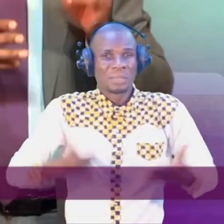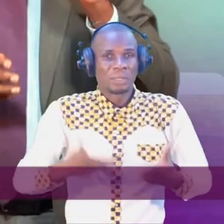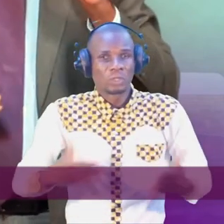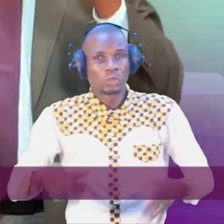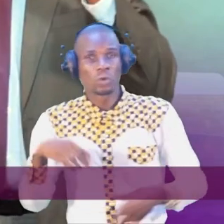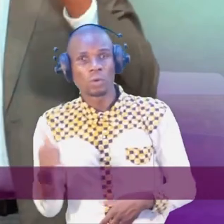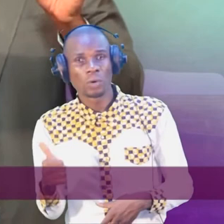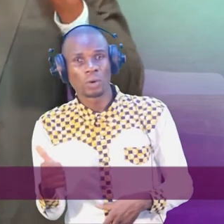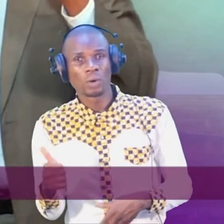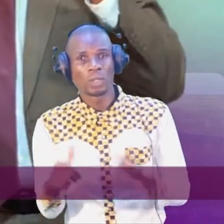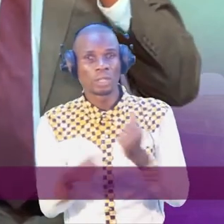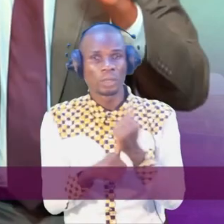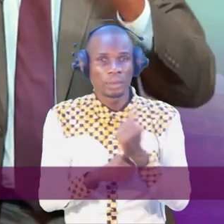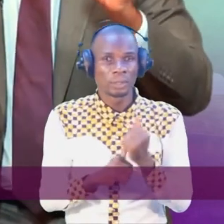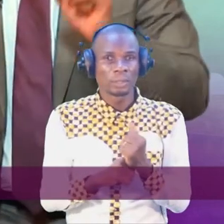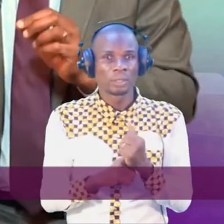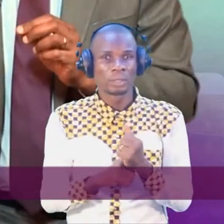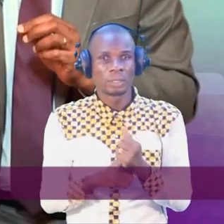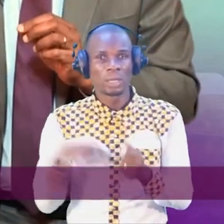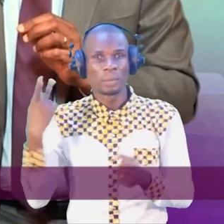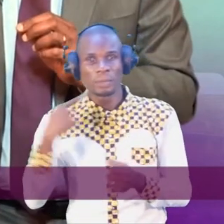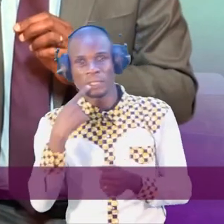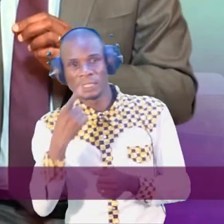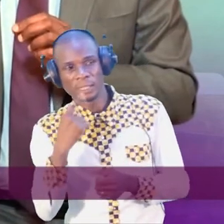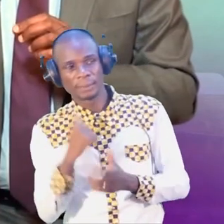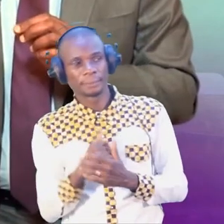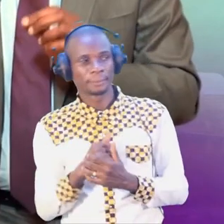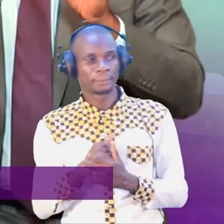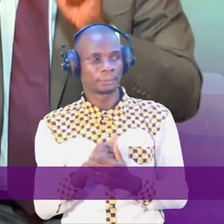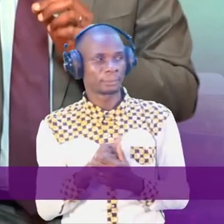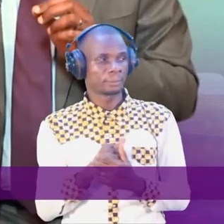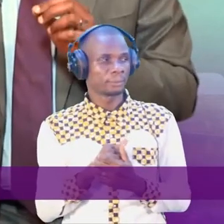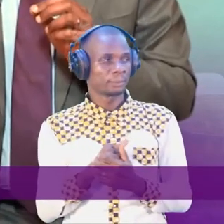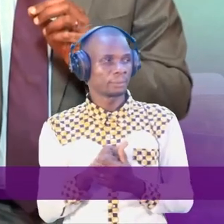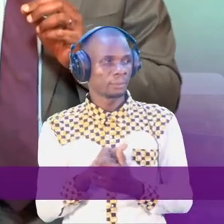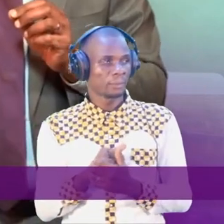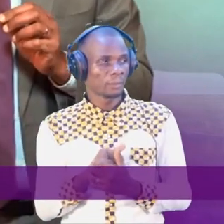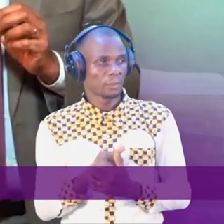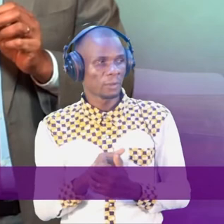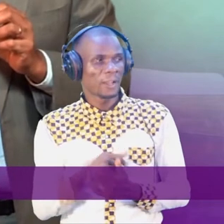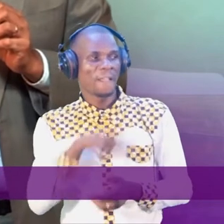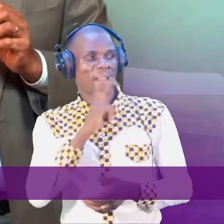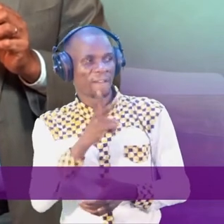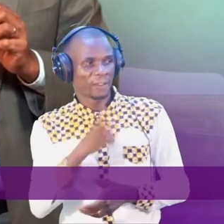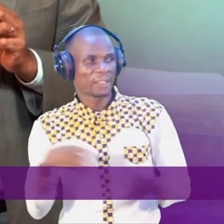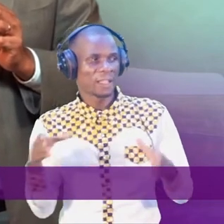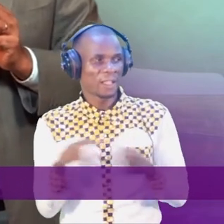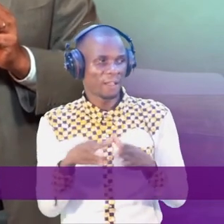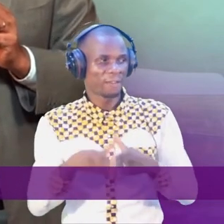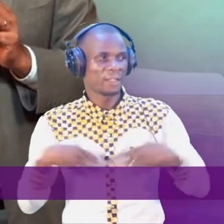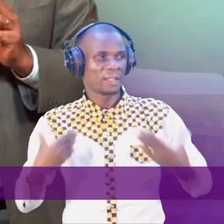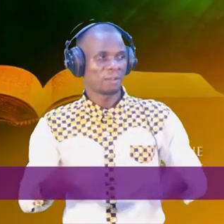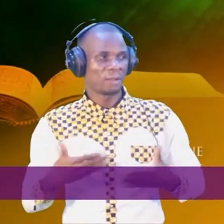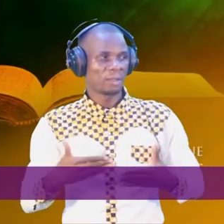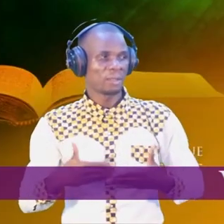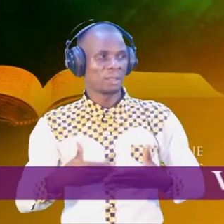Na dawa pekee ya dhambi hii ya tamaa ni ile ambayo Mtume Paulo anasema katika Timotheo wa kwanza